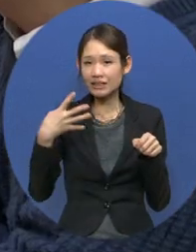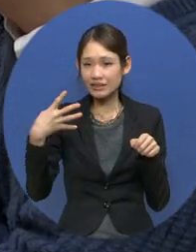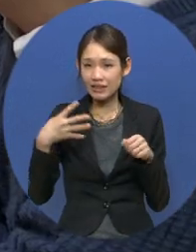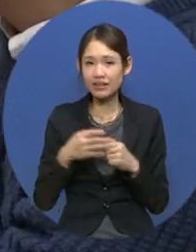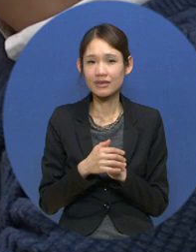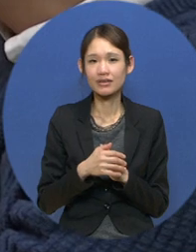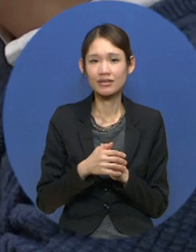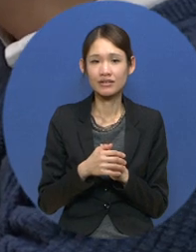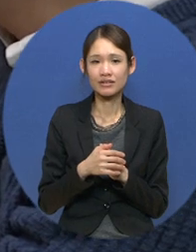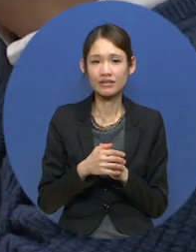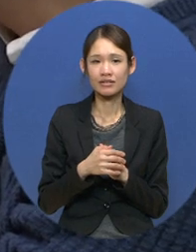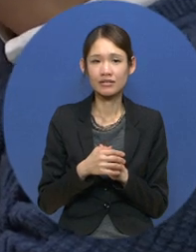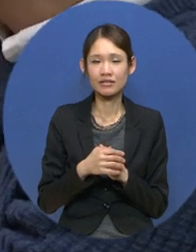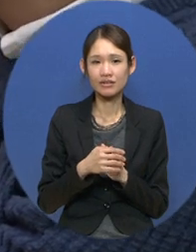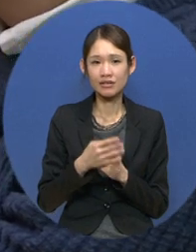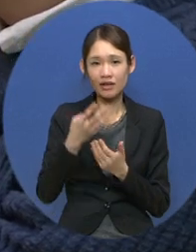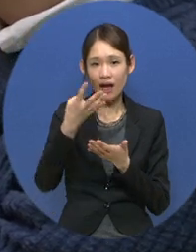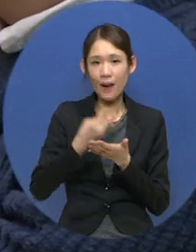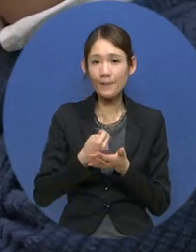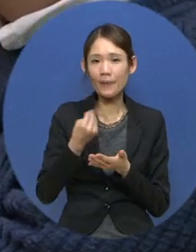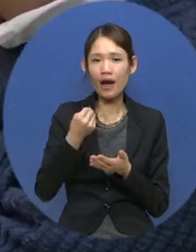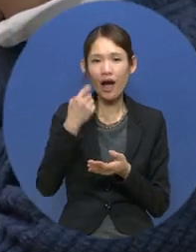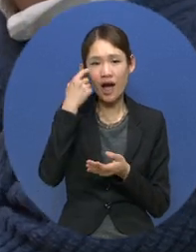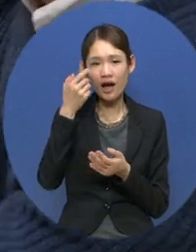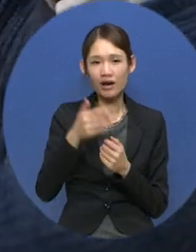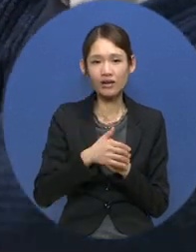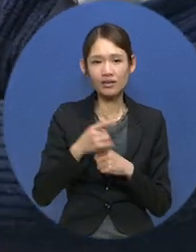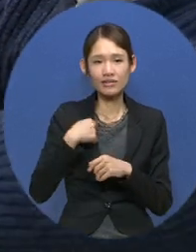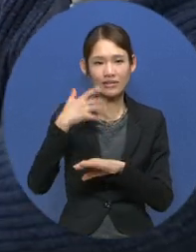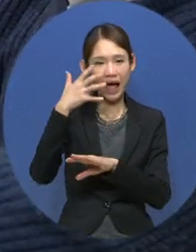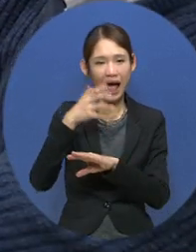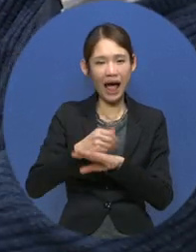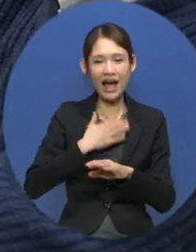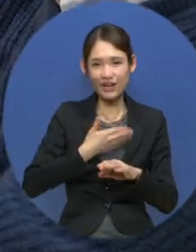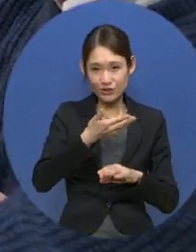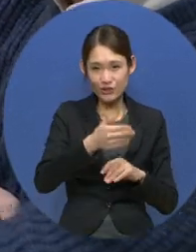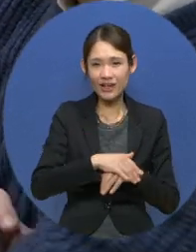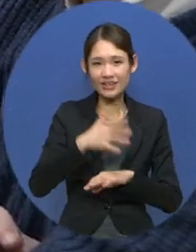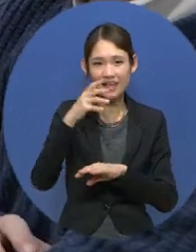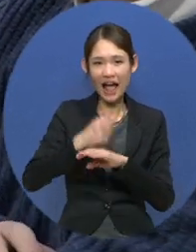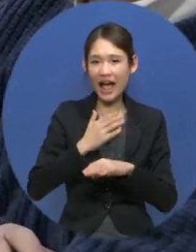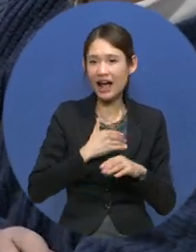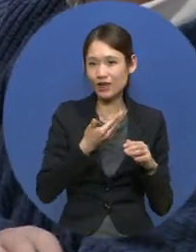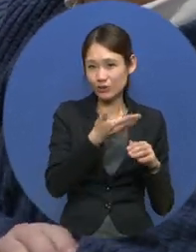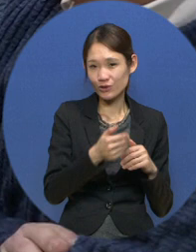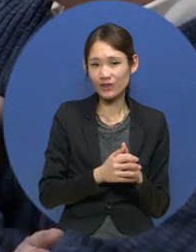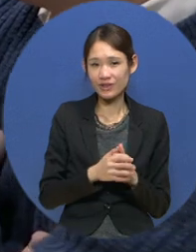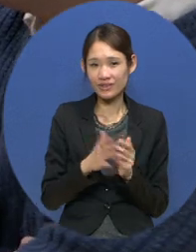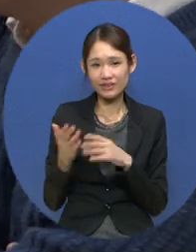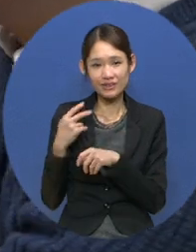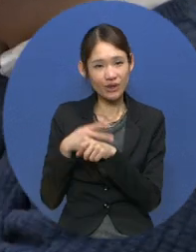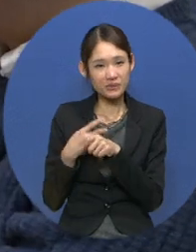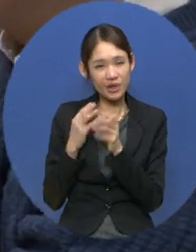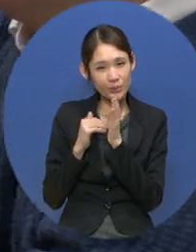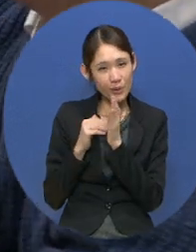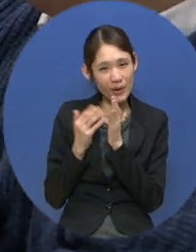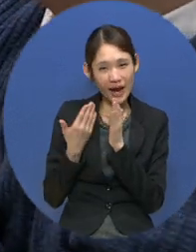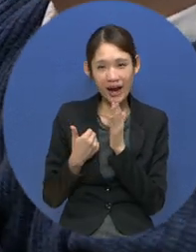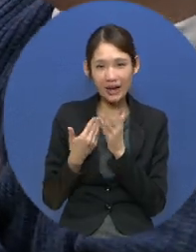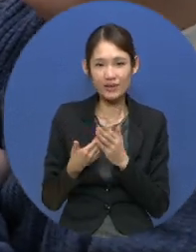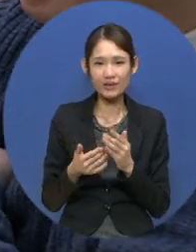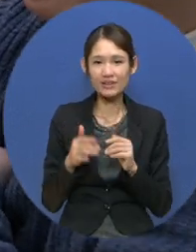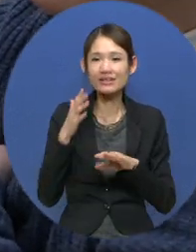얼마 많이? 그거는 나중에. 나중에 알려주라고? 그럼 이따 선생님한테만 조명이 몰래 알려줘.